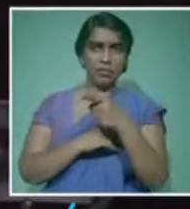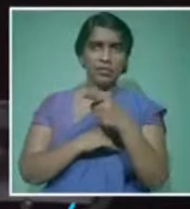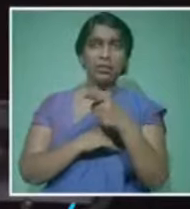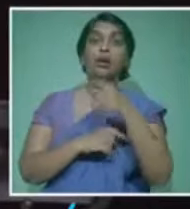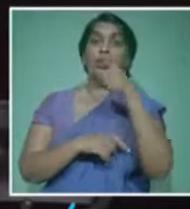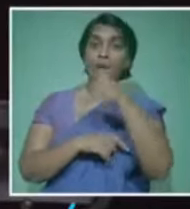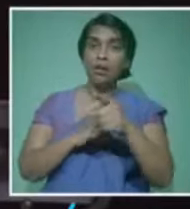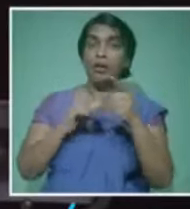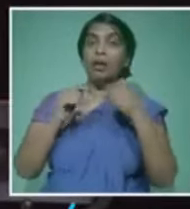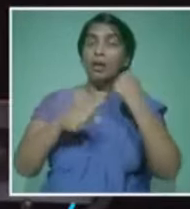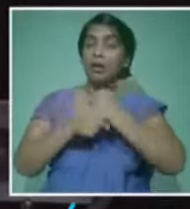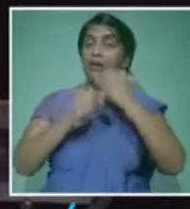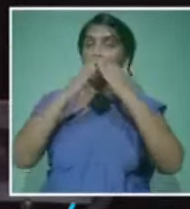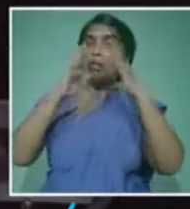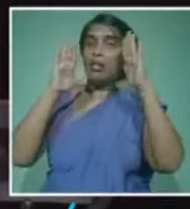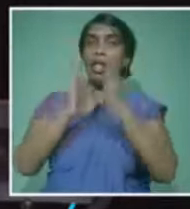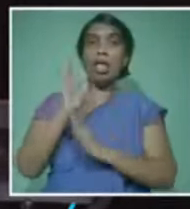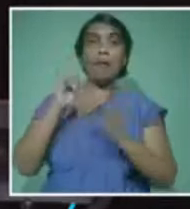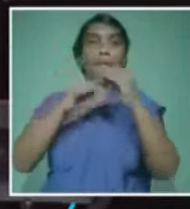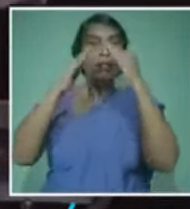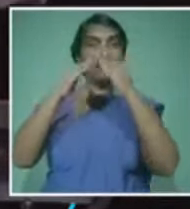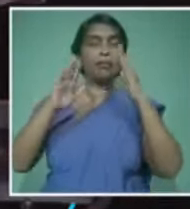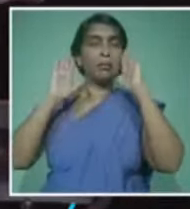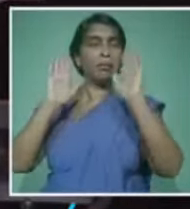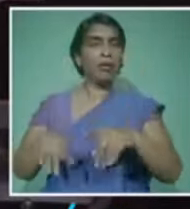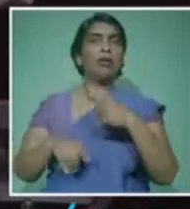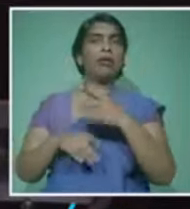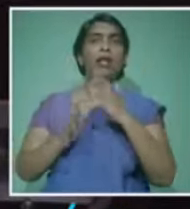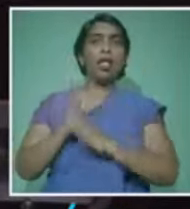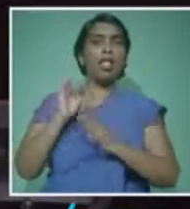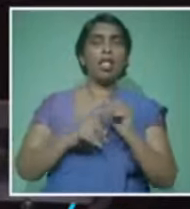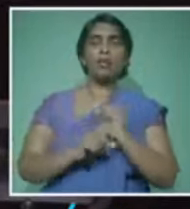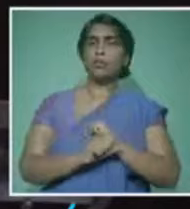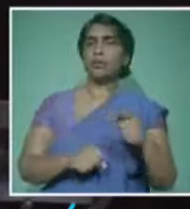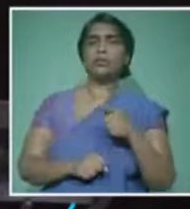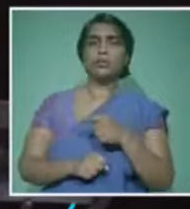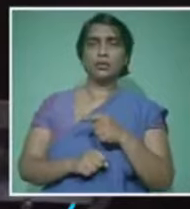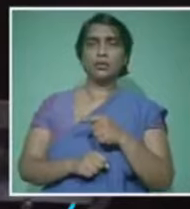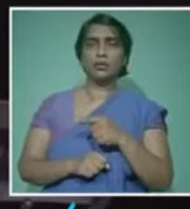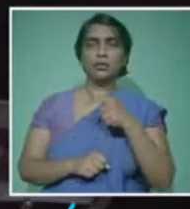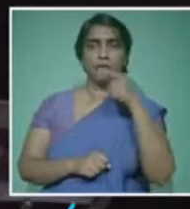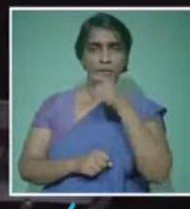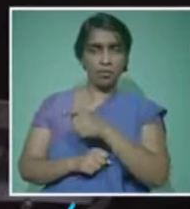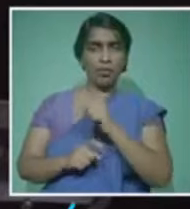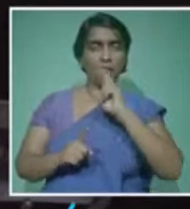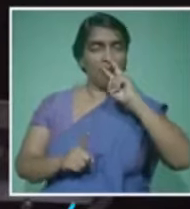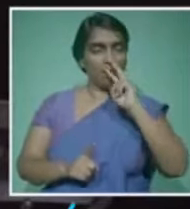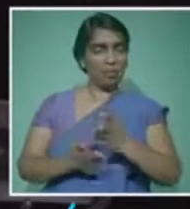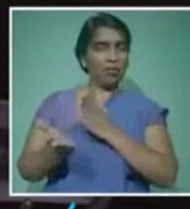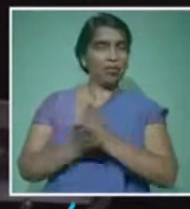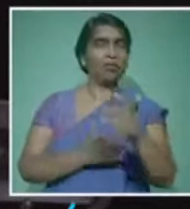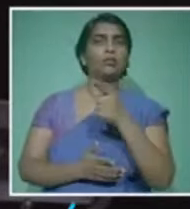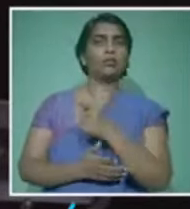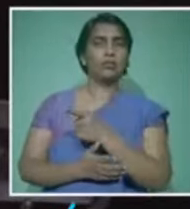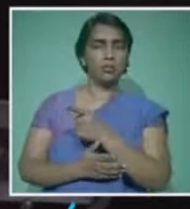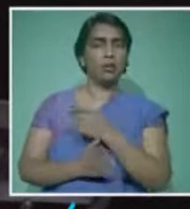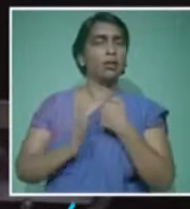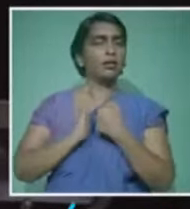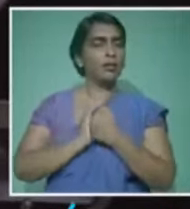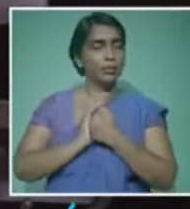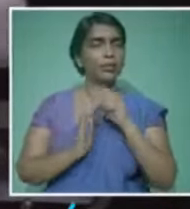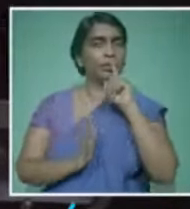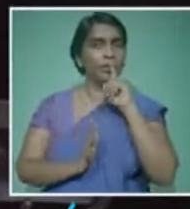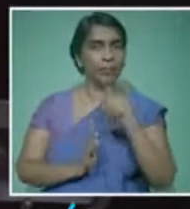ඒ අය නිල නිවාසවල ඉන්නවා ඇමති තනතුරු දරන්නේ නැහැ හරිද මෙතුමා හෙම් පිටින්ම සභාව නොමගමන කතාවක් කිව්වා මම ඔබතුමාගෙන් ගෞරවයෙන්